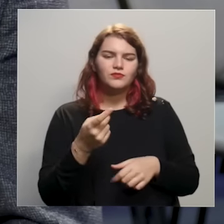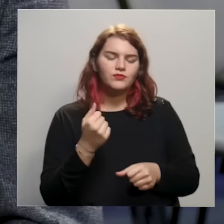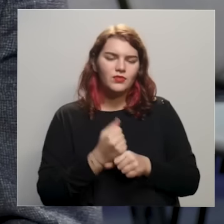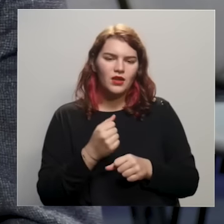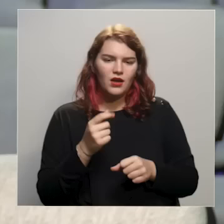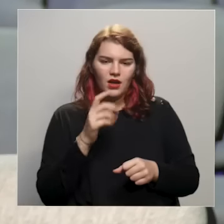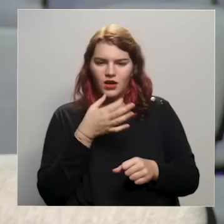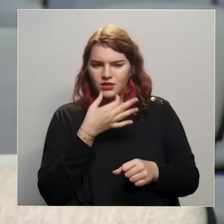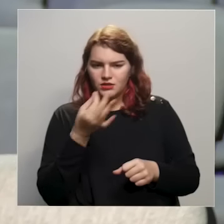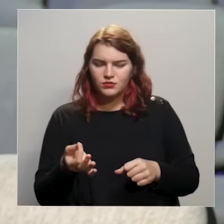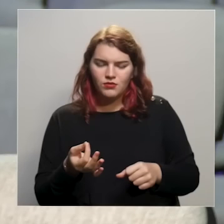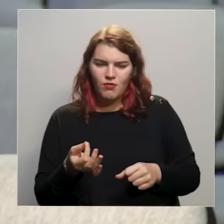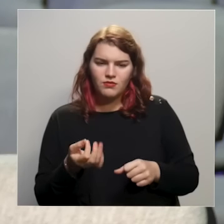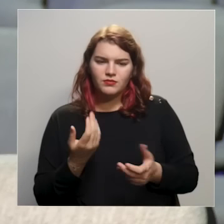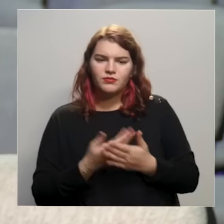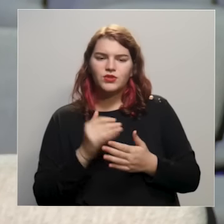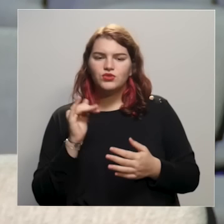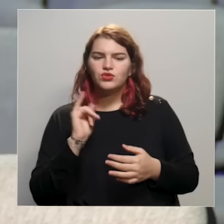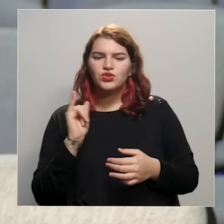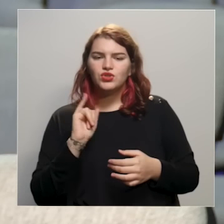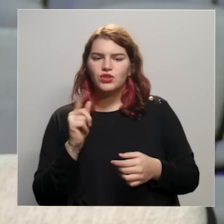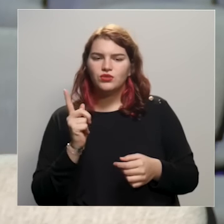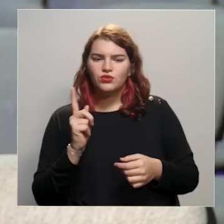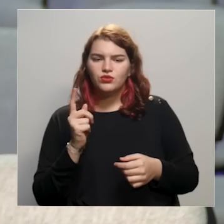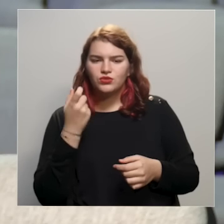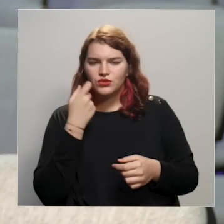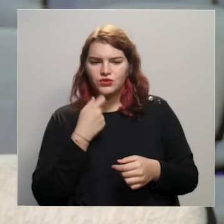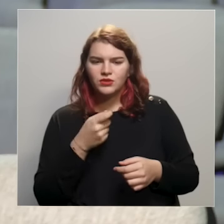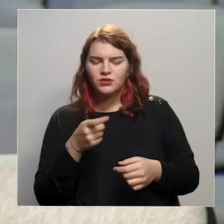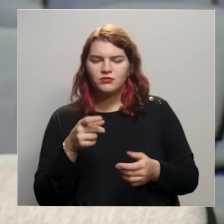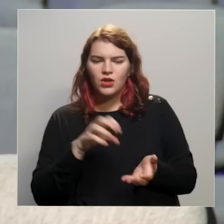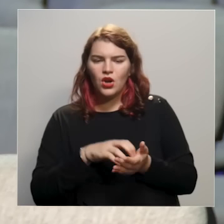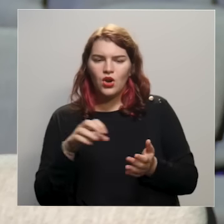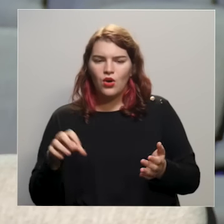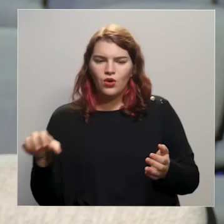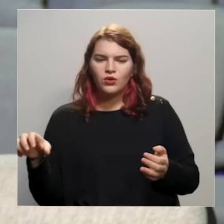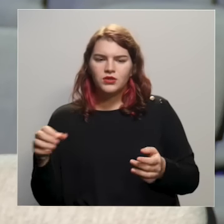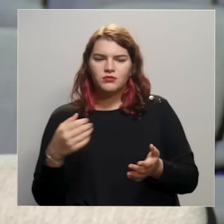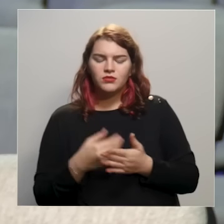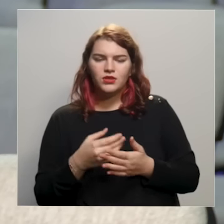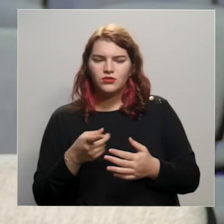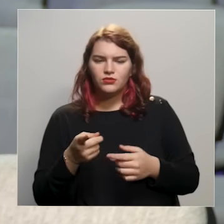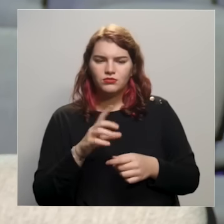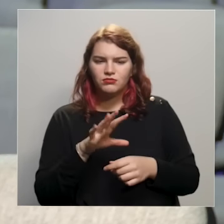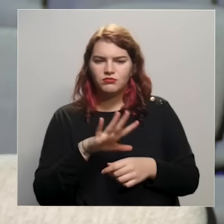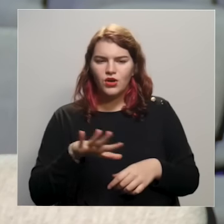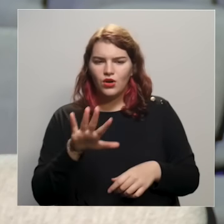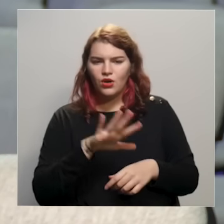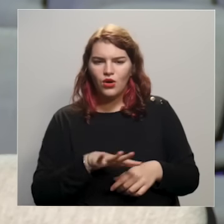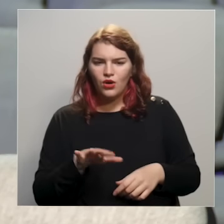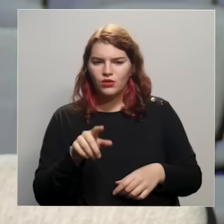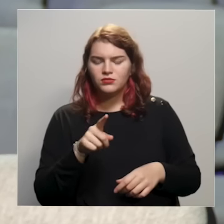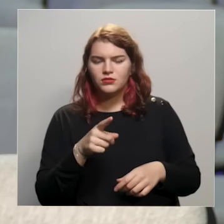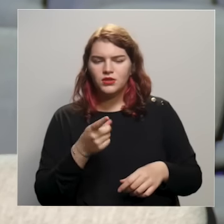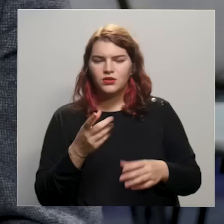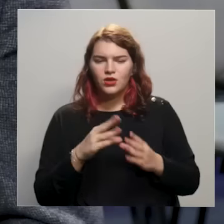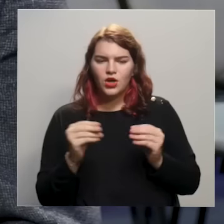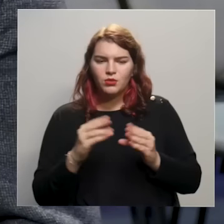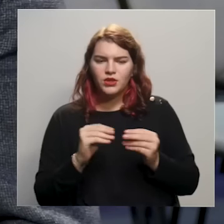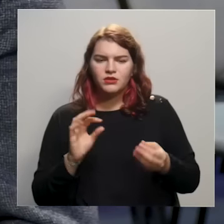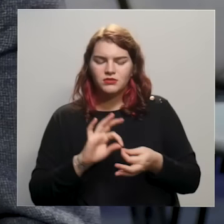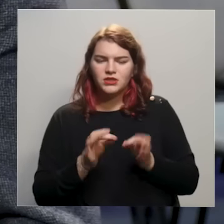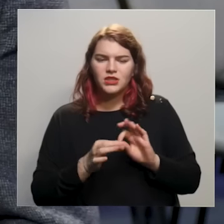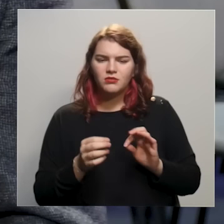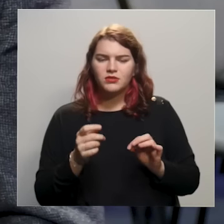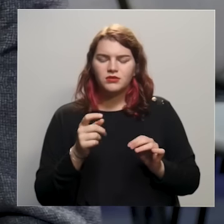A zis să te duci acasă mai repede. Pentru cei care nu știu, Vinars în o anumite regiuni din România înseamnă... Da, sau palincă, în toate țunii, în toate regiunile. Băutură,